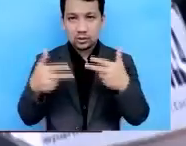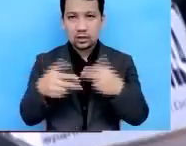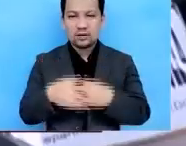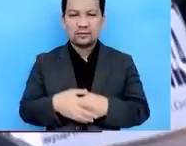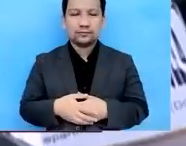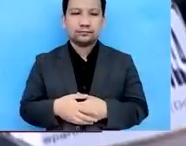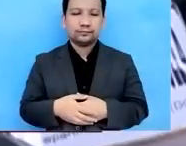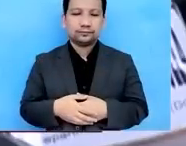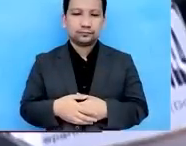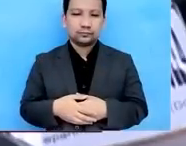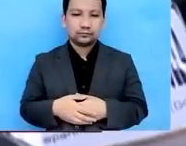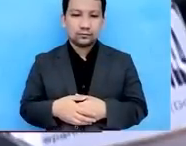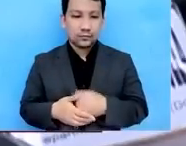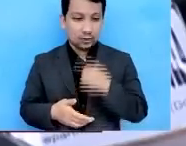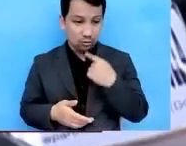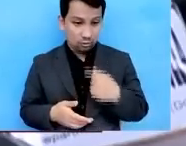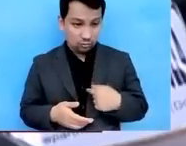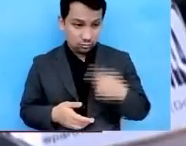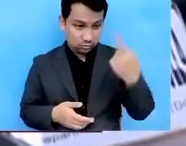ako sinabihan noon,